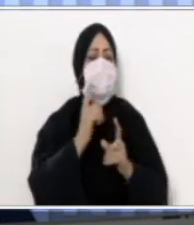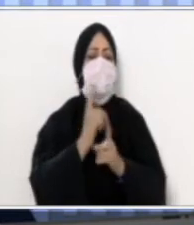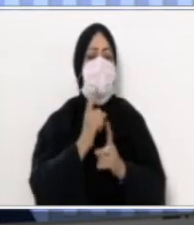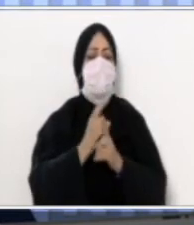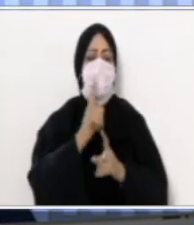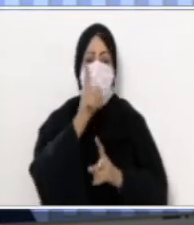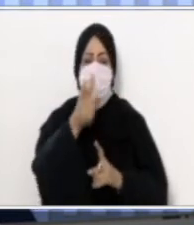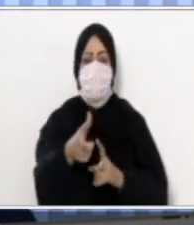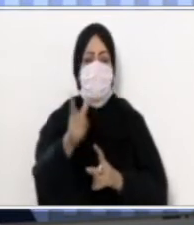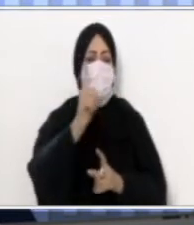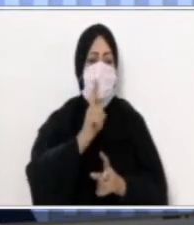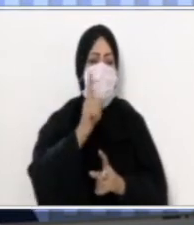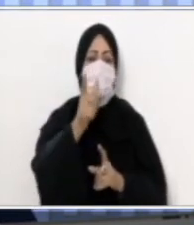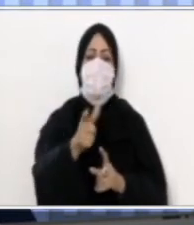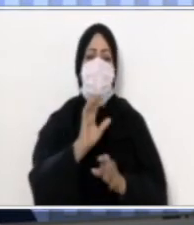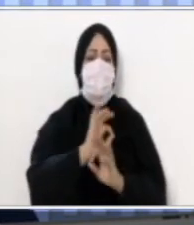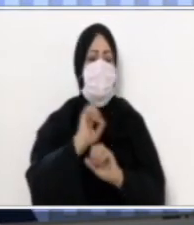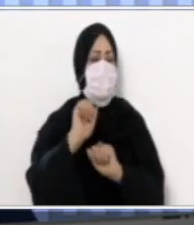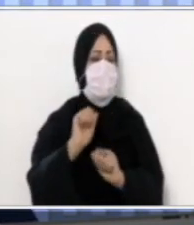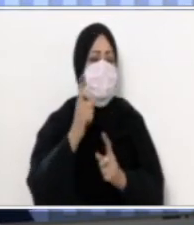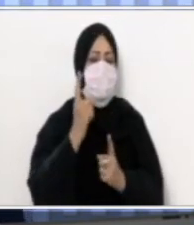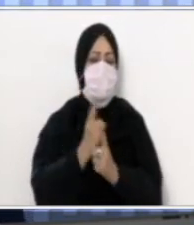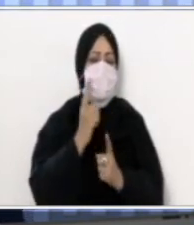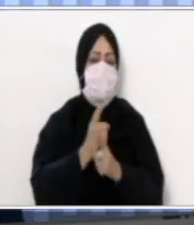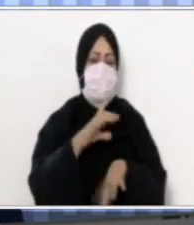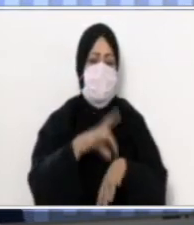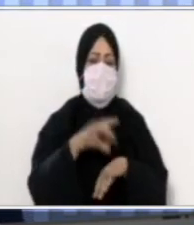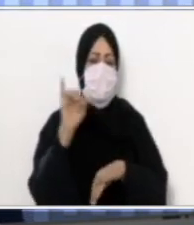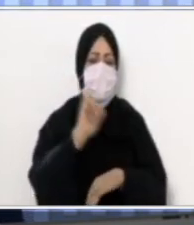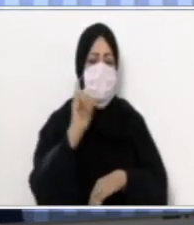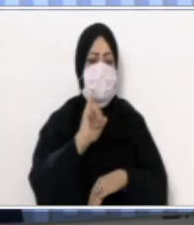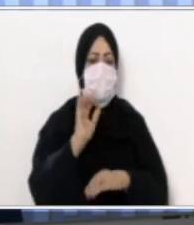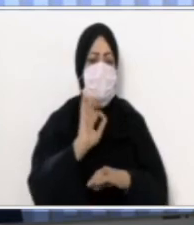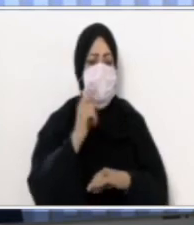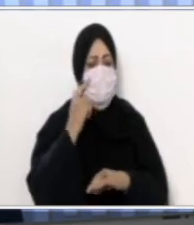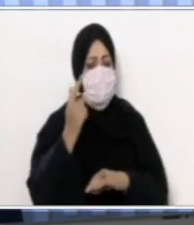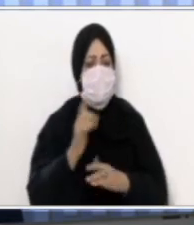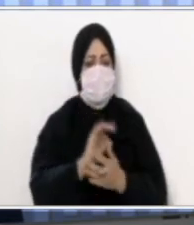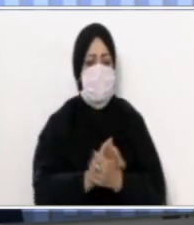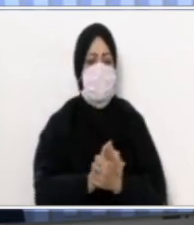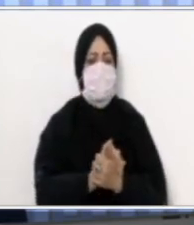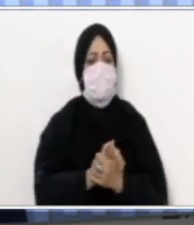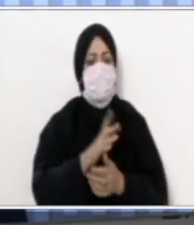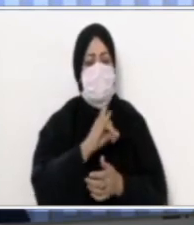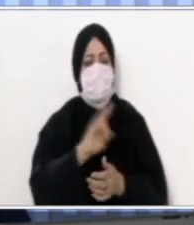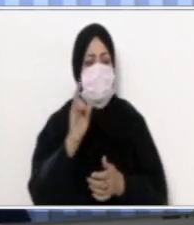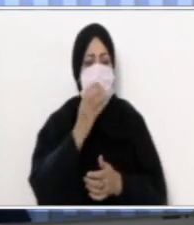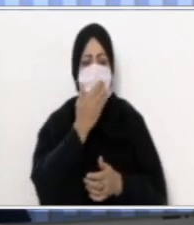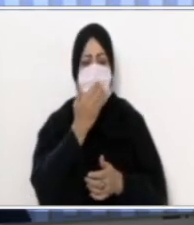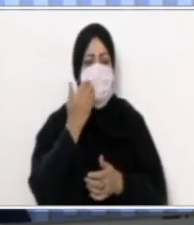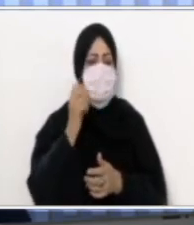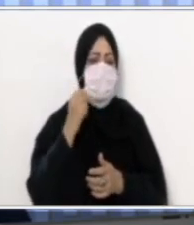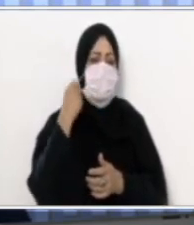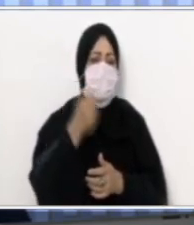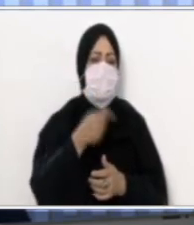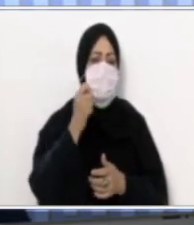وتأكلين ولا شيء عليك، وتعطي فدية بعد انقضاء شهر رمضان، تعطي فدية عن كل يوم كما